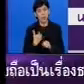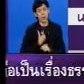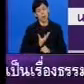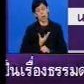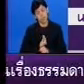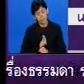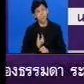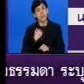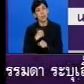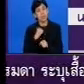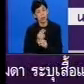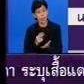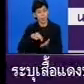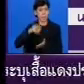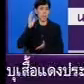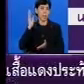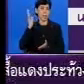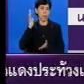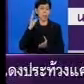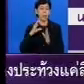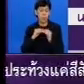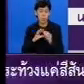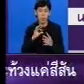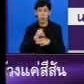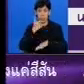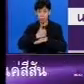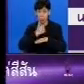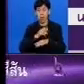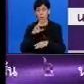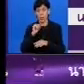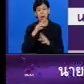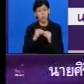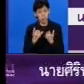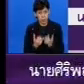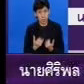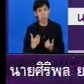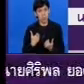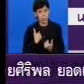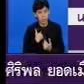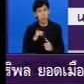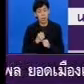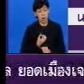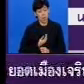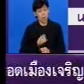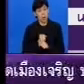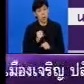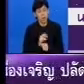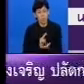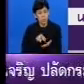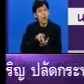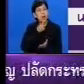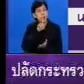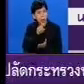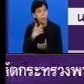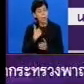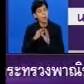อกและหมดสติหลังลุกขึ้นพูดในที่ประชุมสัมมนาผู้นำท้องถิ่นที่อาคารรัฐสภาด้วยก่อนอาการช็อกนายเย็นได้ลุกขึ้นซักถ